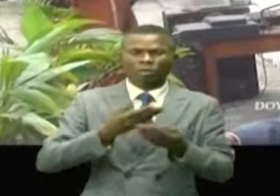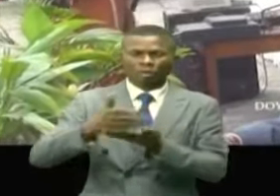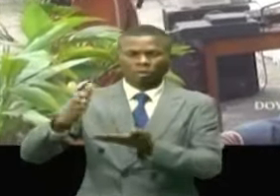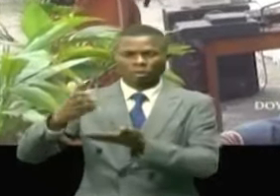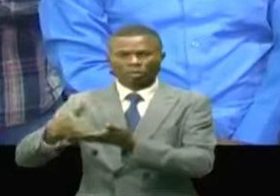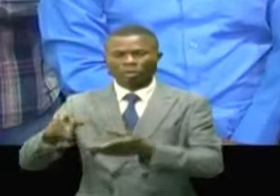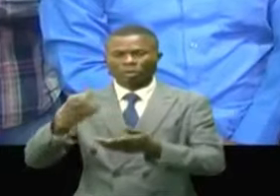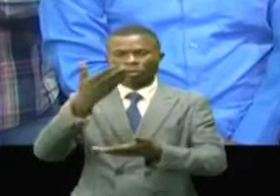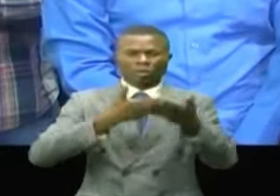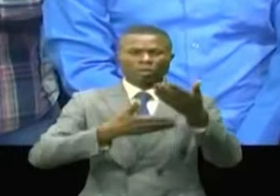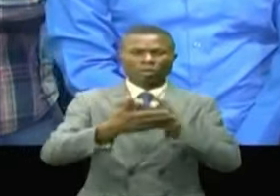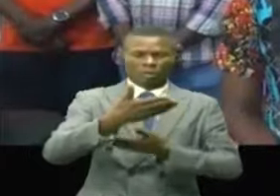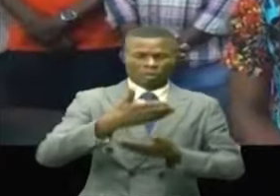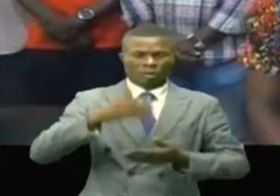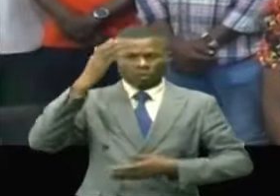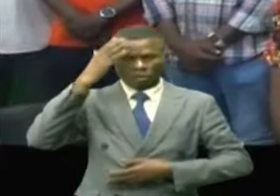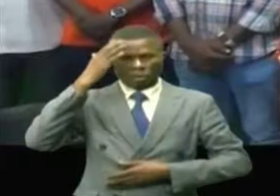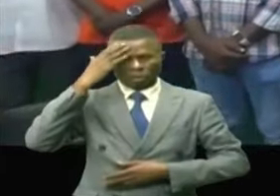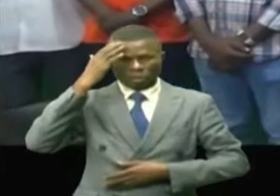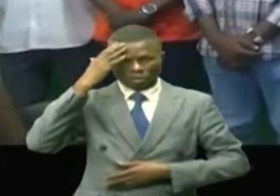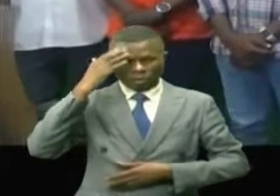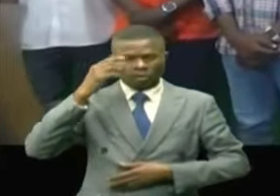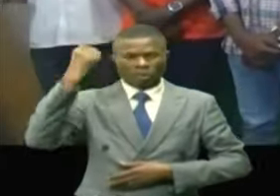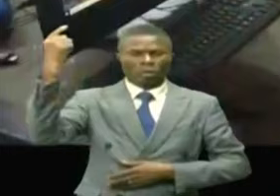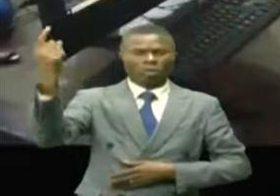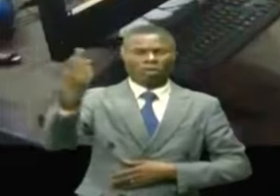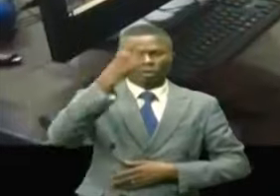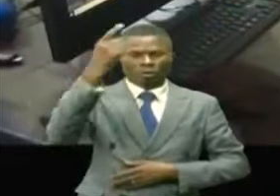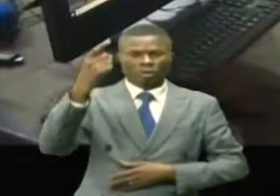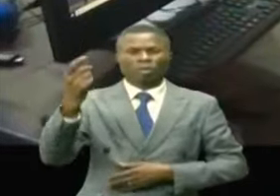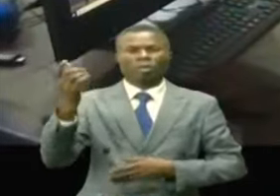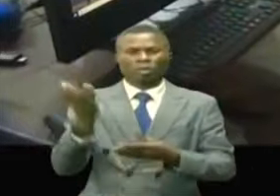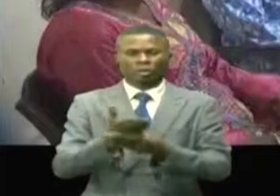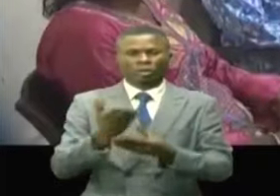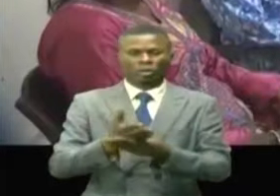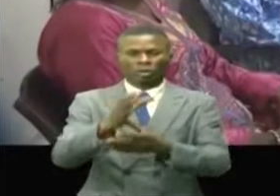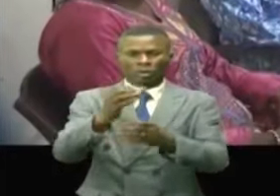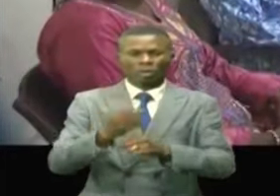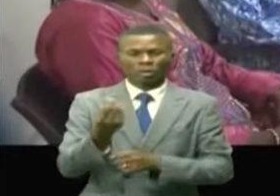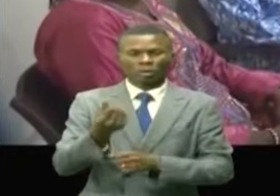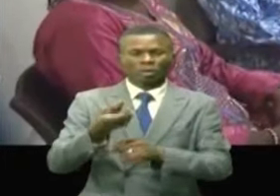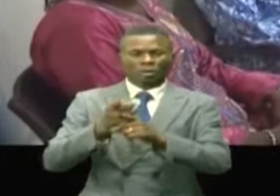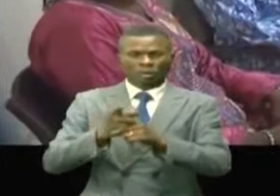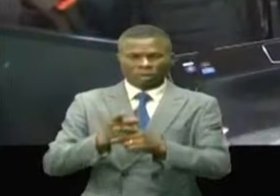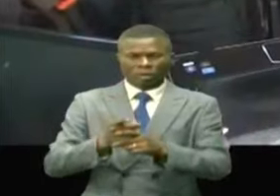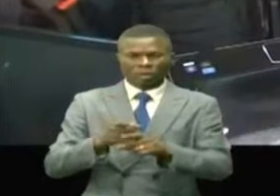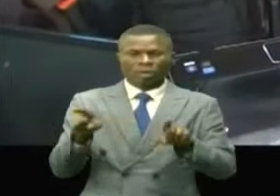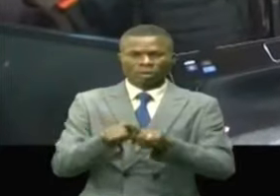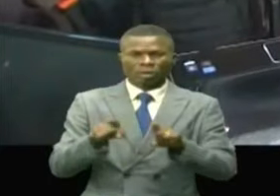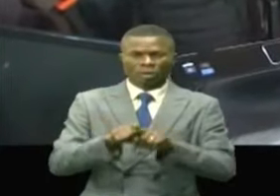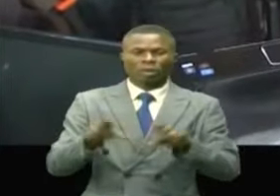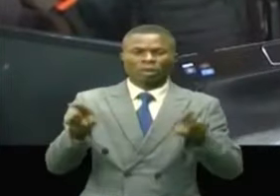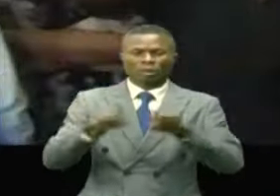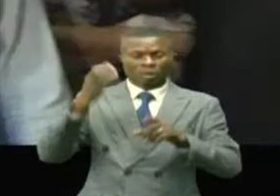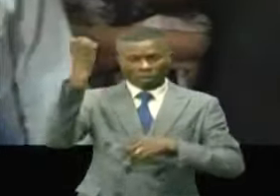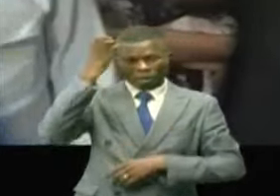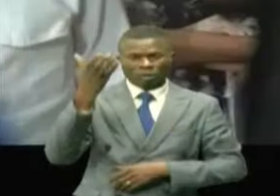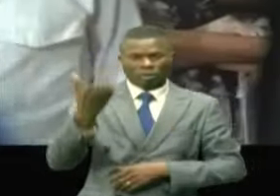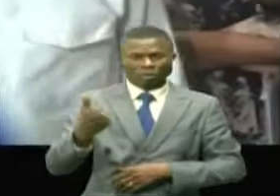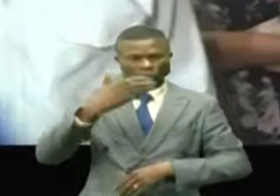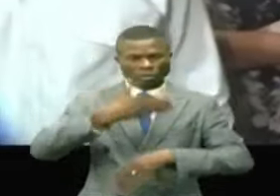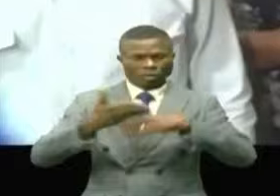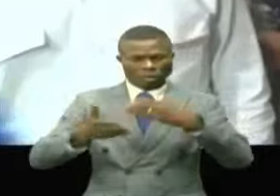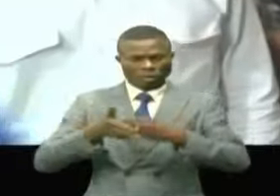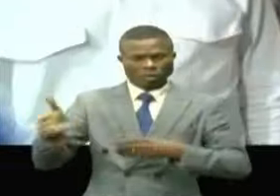d'échange du savoir universel un support obtenu sur fond propres ce sudud répond aux normes est standard international un